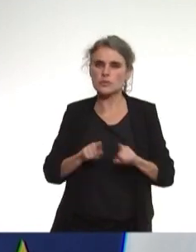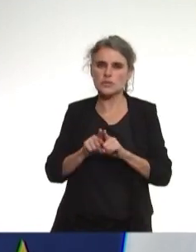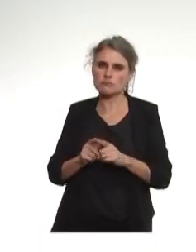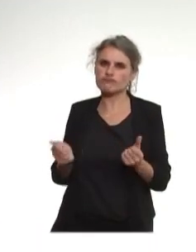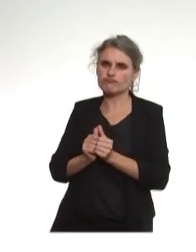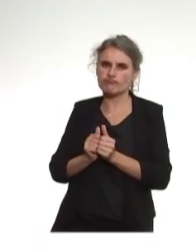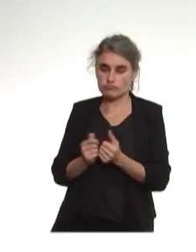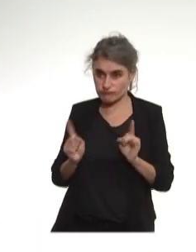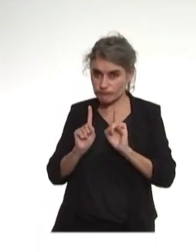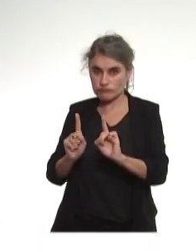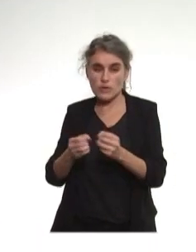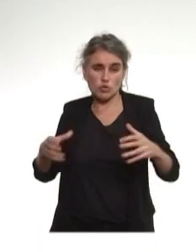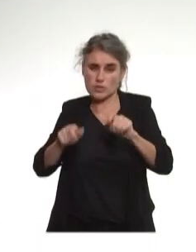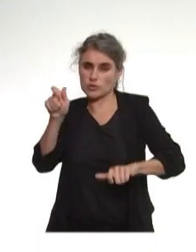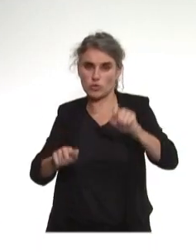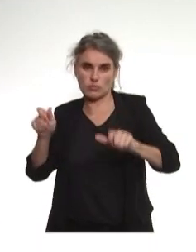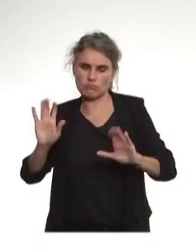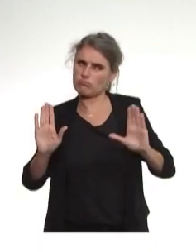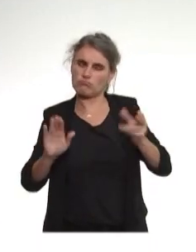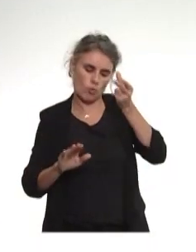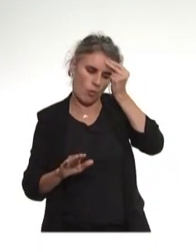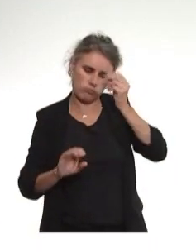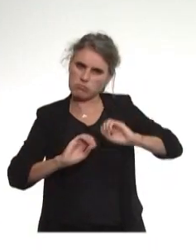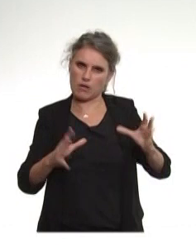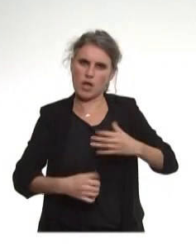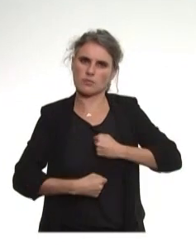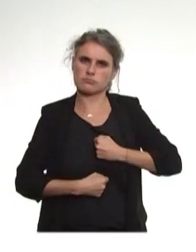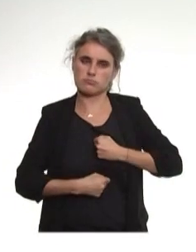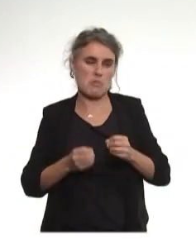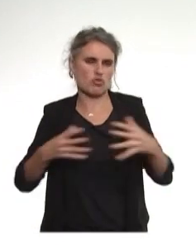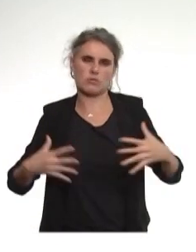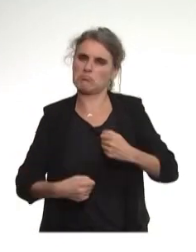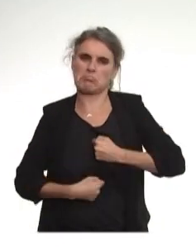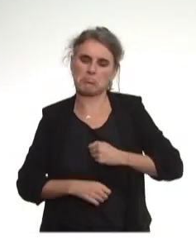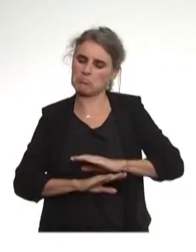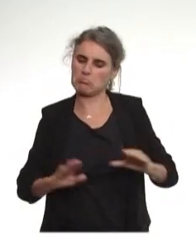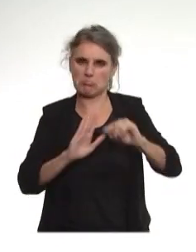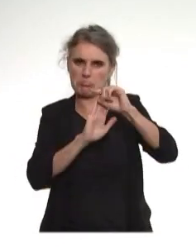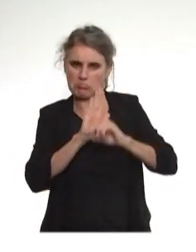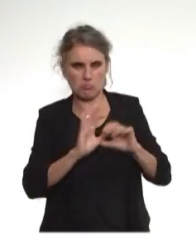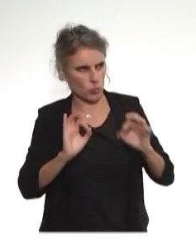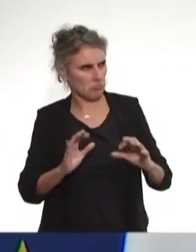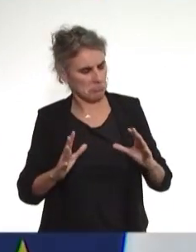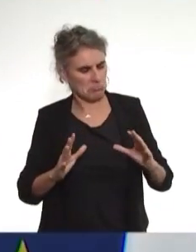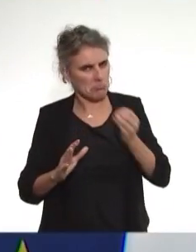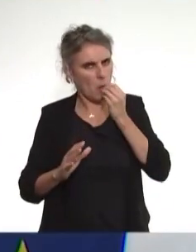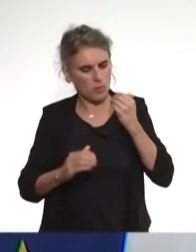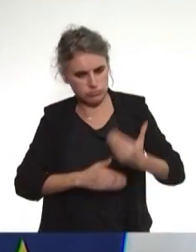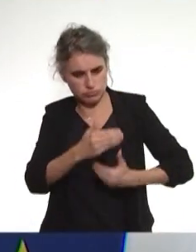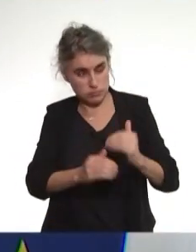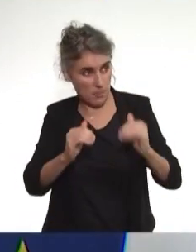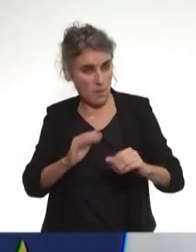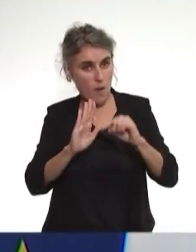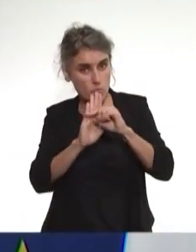beaucoup comprennent la plupart comprennent très grande majorité comprennent accompagne les mesures et vont même parfois au delà